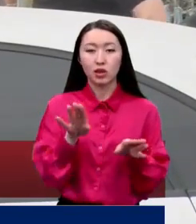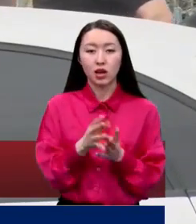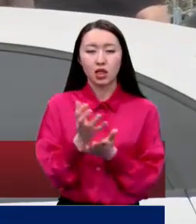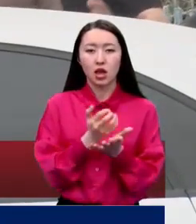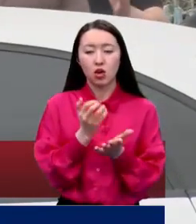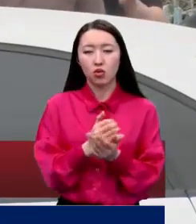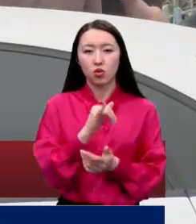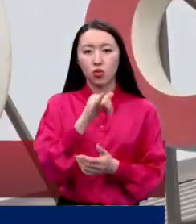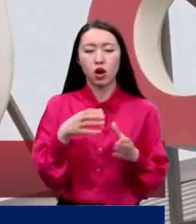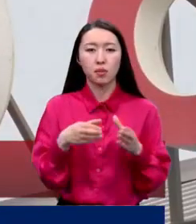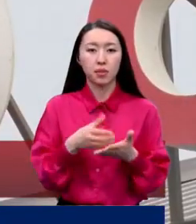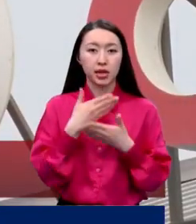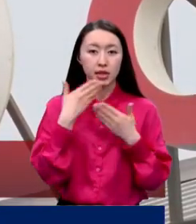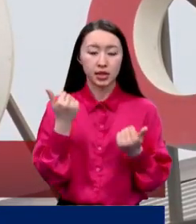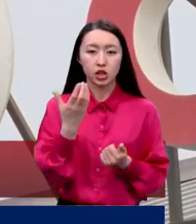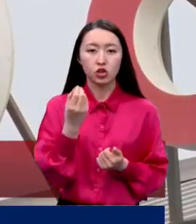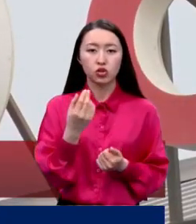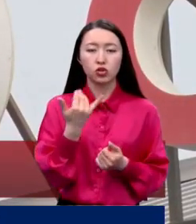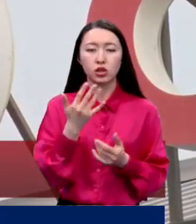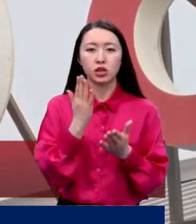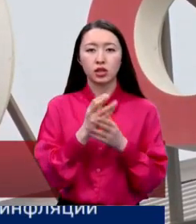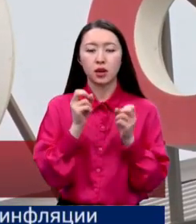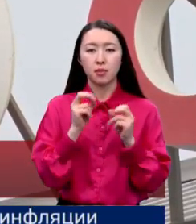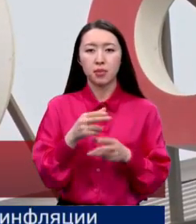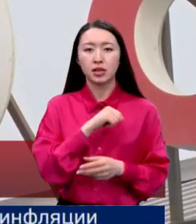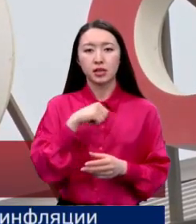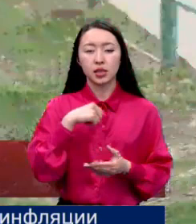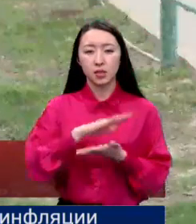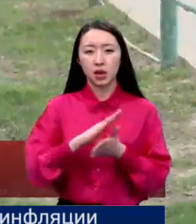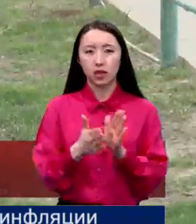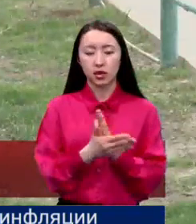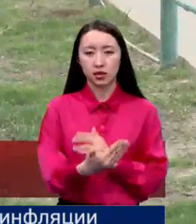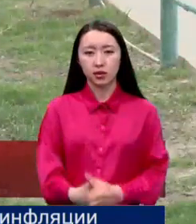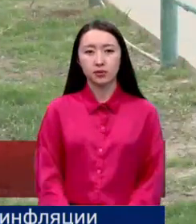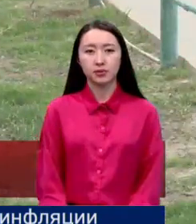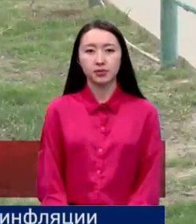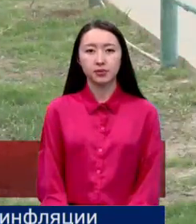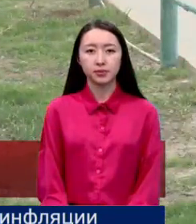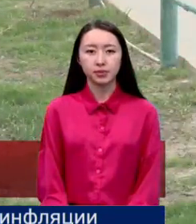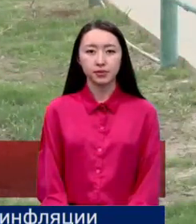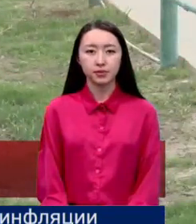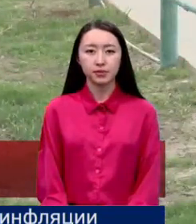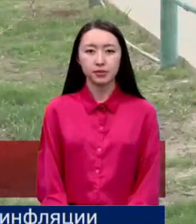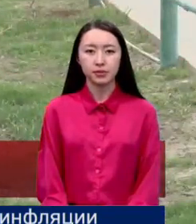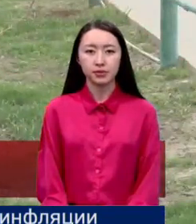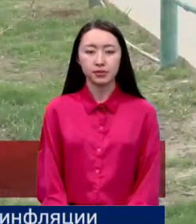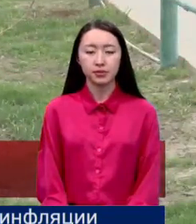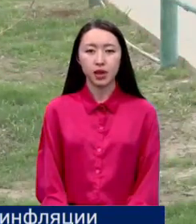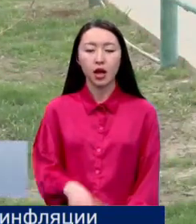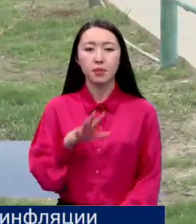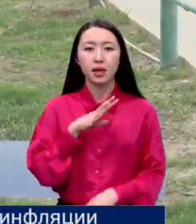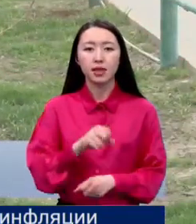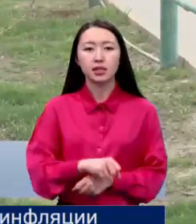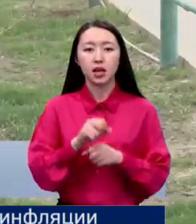доходов у компании нет. Более того, сейчас под угрозой и сам контракт компании. Забастовка была, жұмыс біршама тұрып қалды. Была